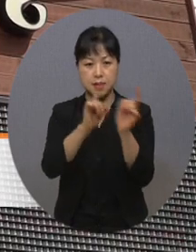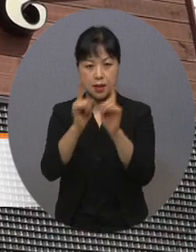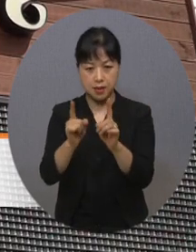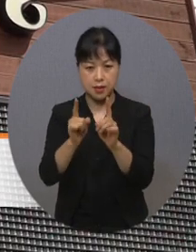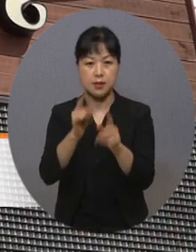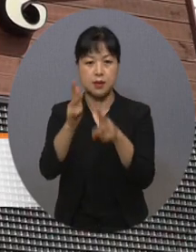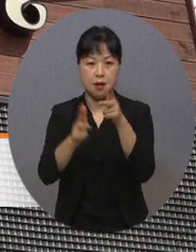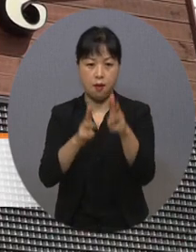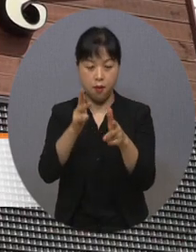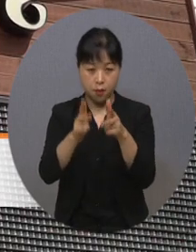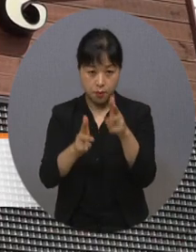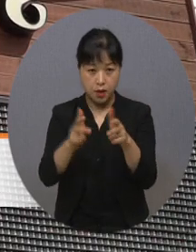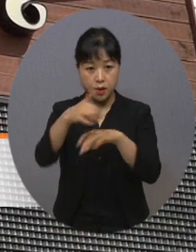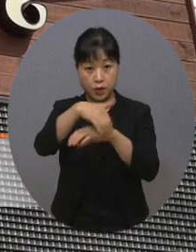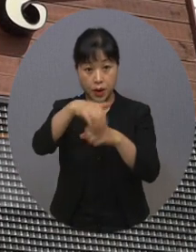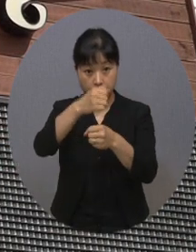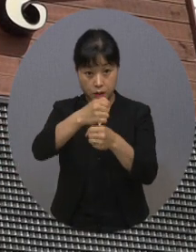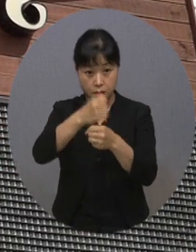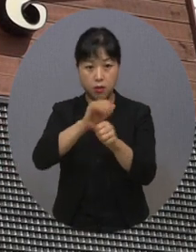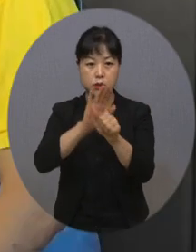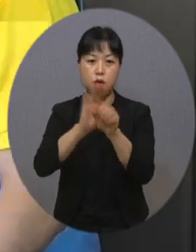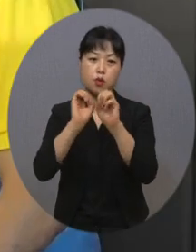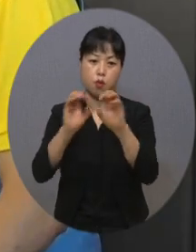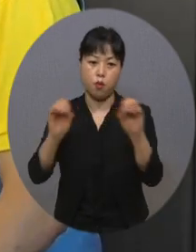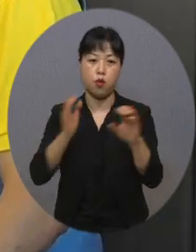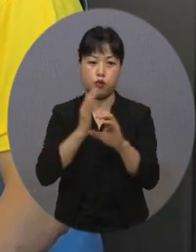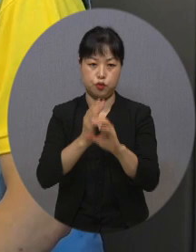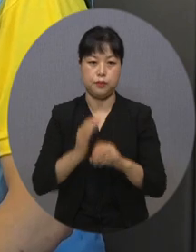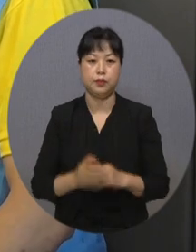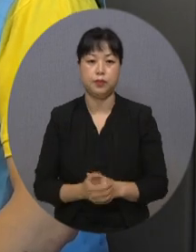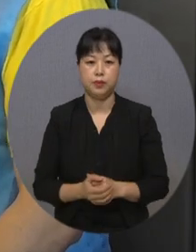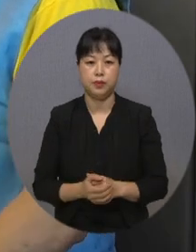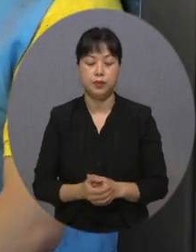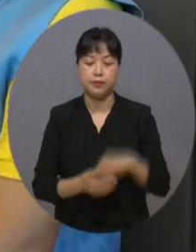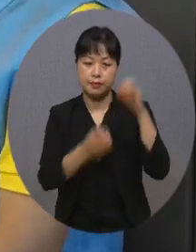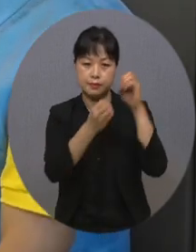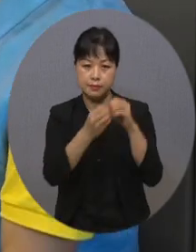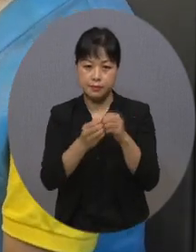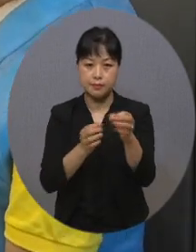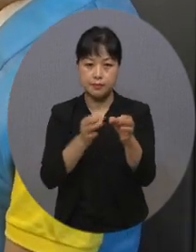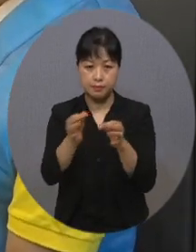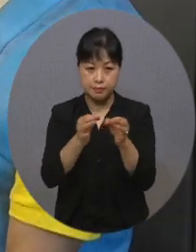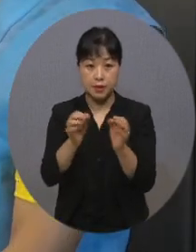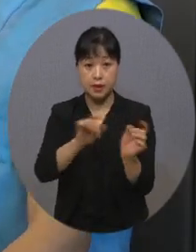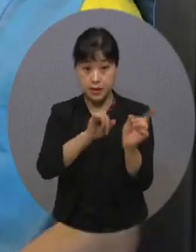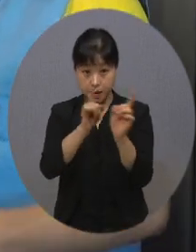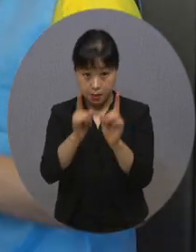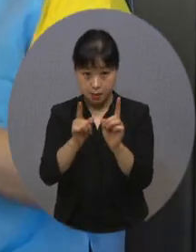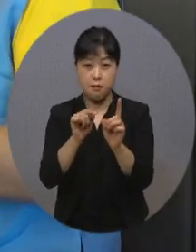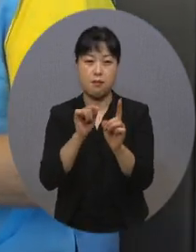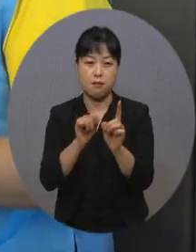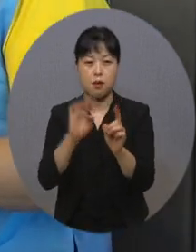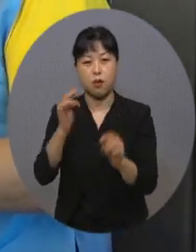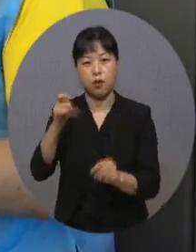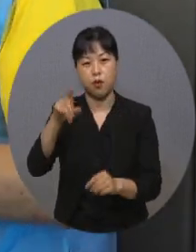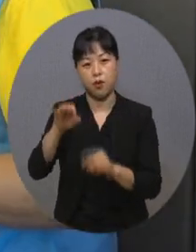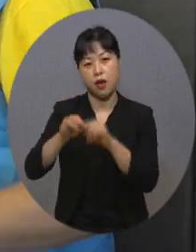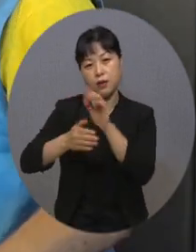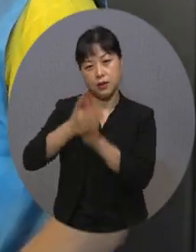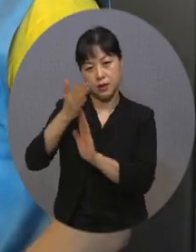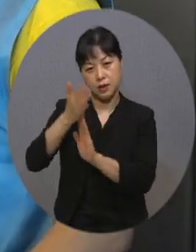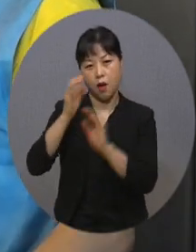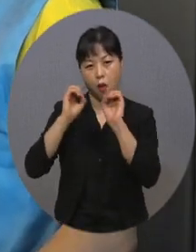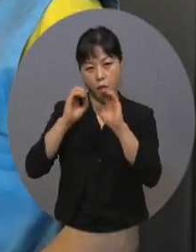지원과 홍보에 적극 나눴습니다 재래시장 살리기 프로그램을 통해 보령시의 홍보대사인 품바 가 소